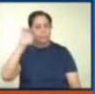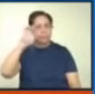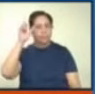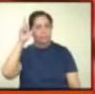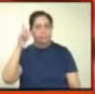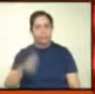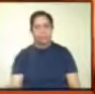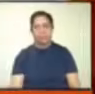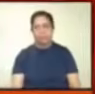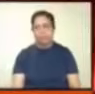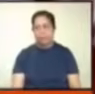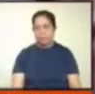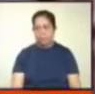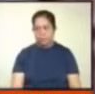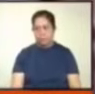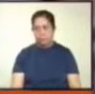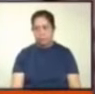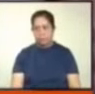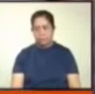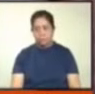Lingaw.